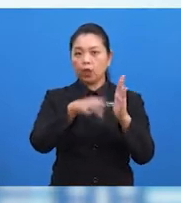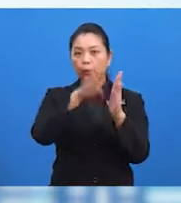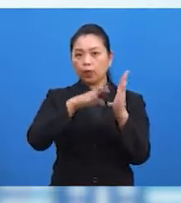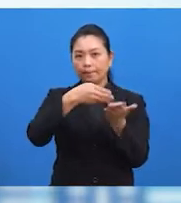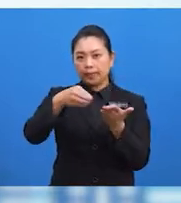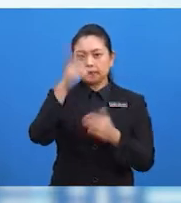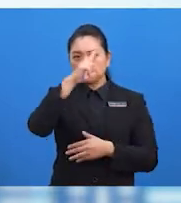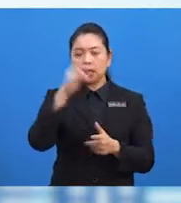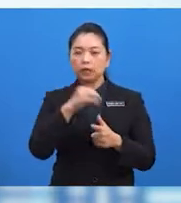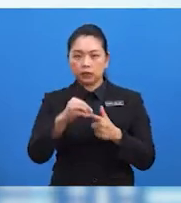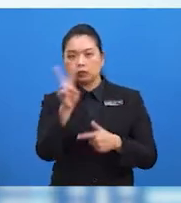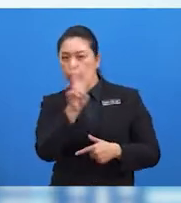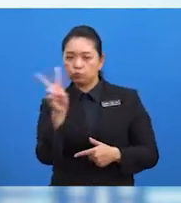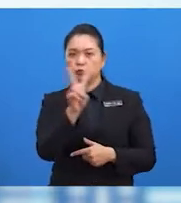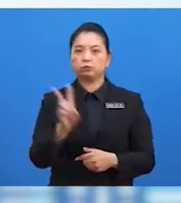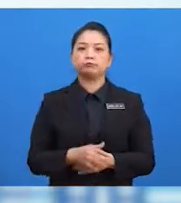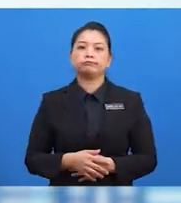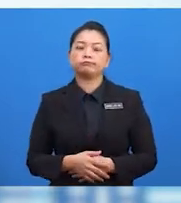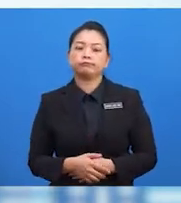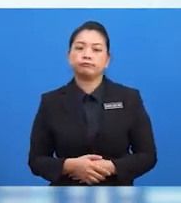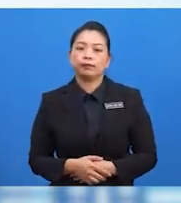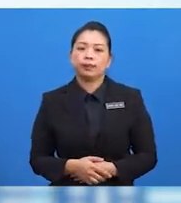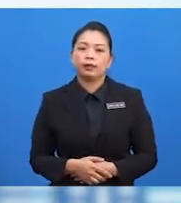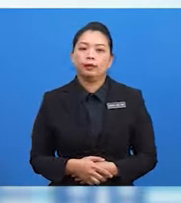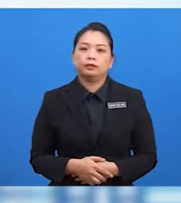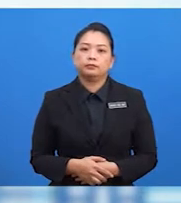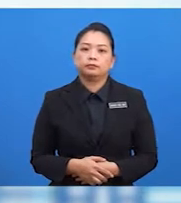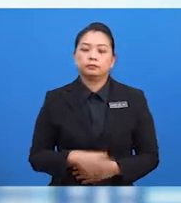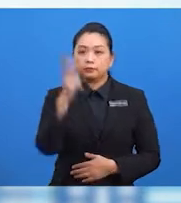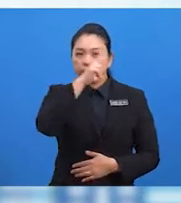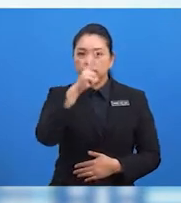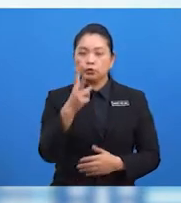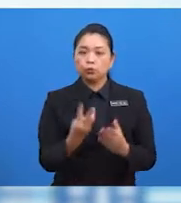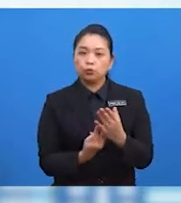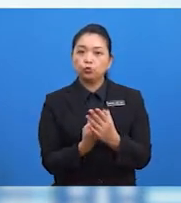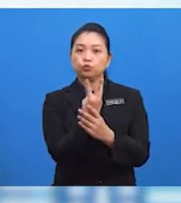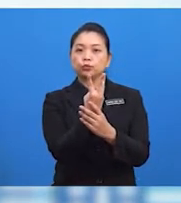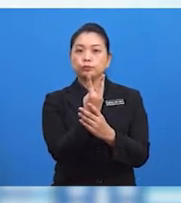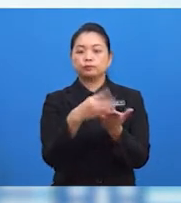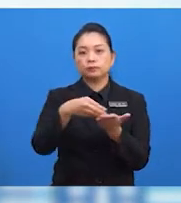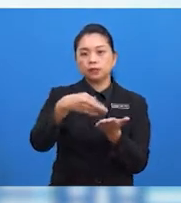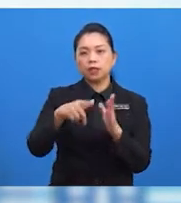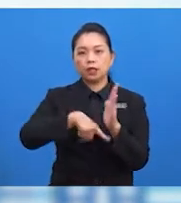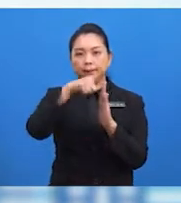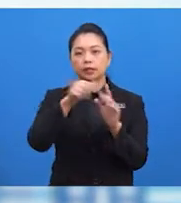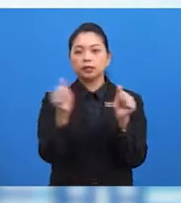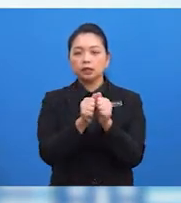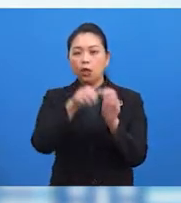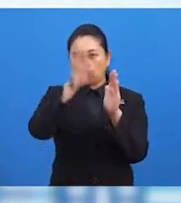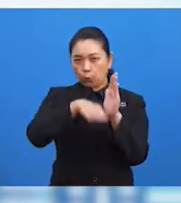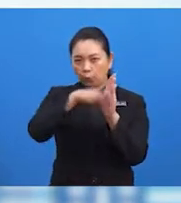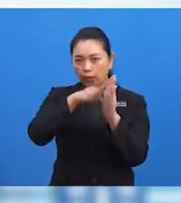kerajaan atau kedua-duanya secara serentak. Kerajaan mewujudkan belanjawan lebihan dengan